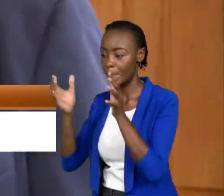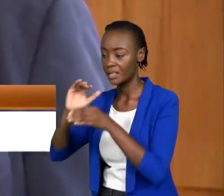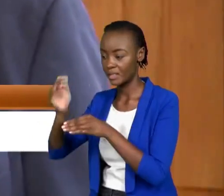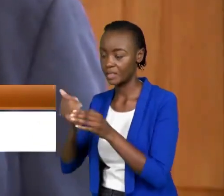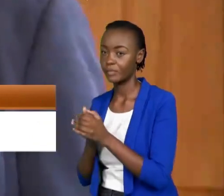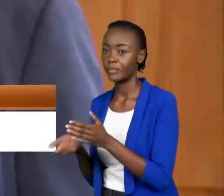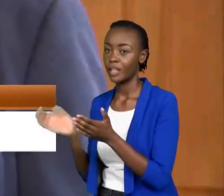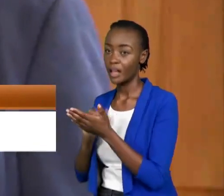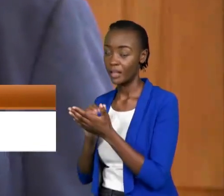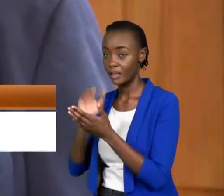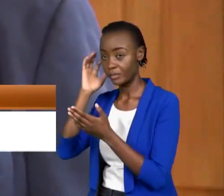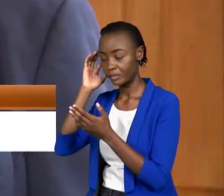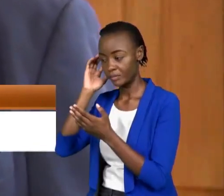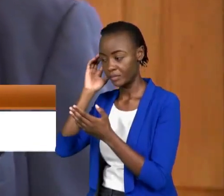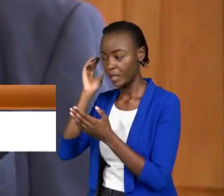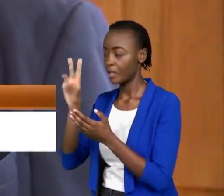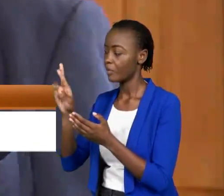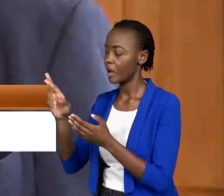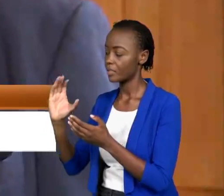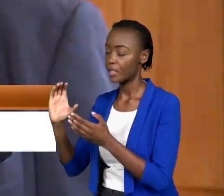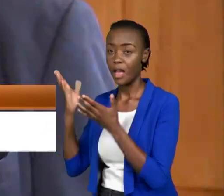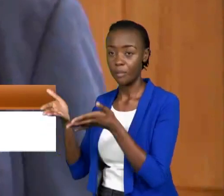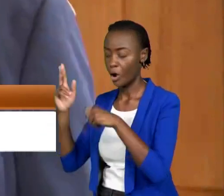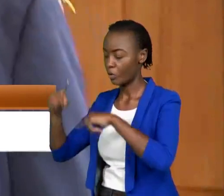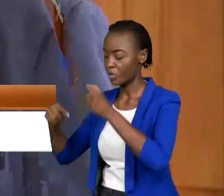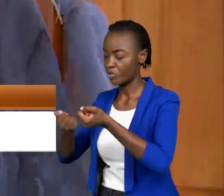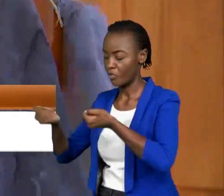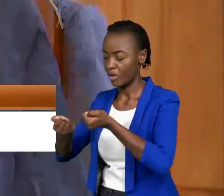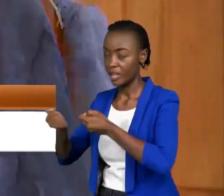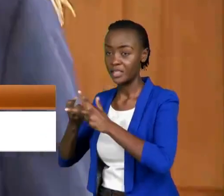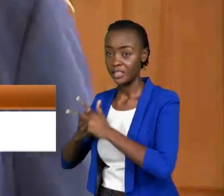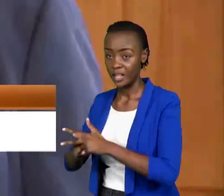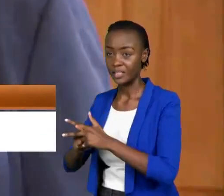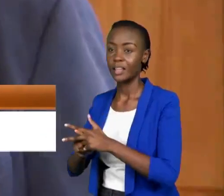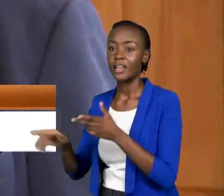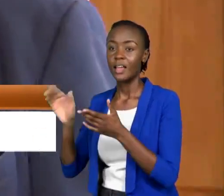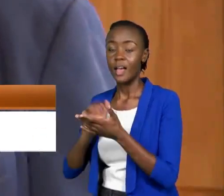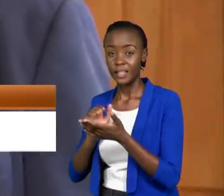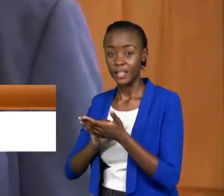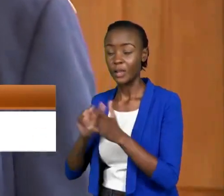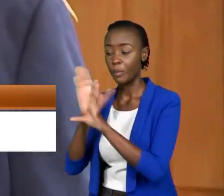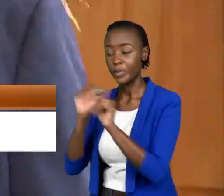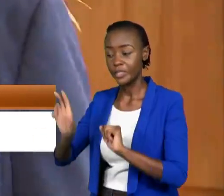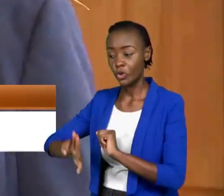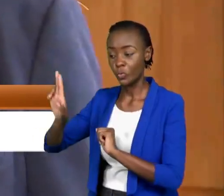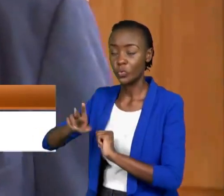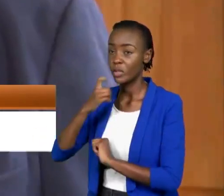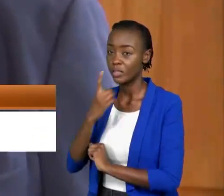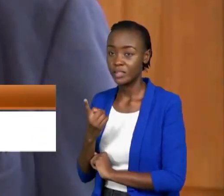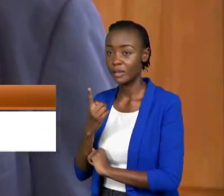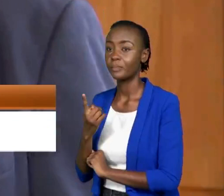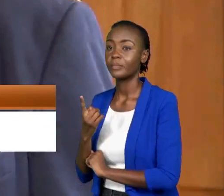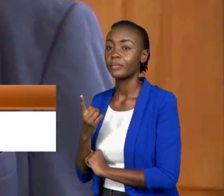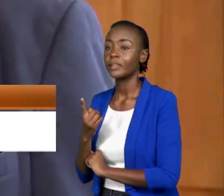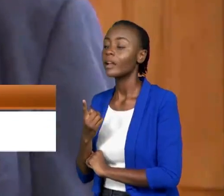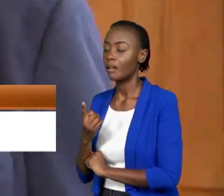safari rally imekuja, na kama alivyotuarifu hapo awali Rais Uhuru Kenyatta kwamba tungeleta zile